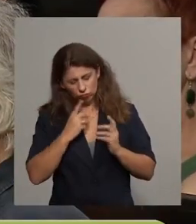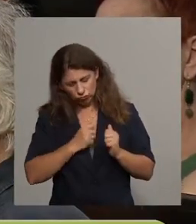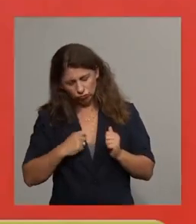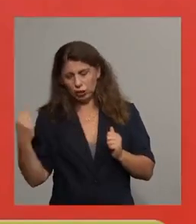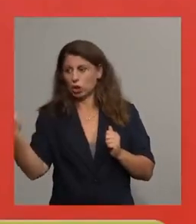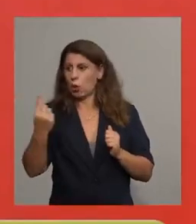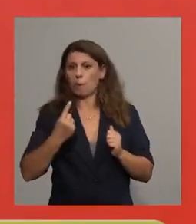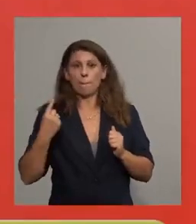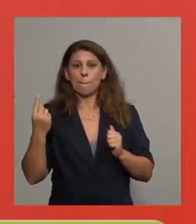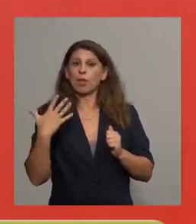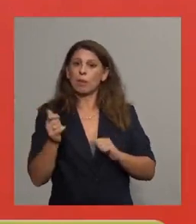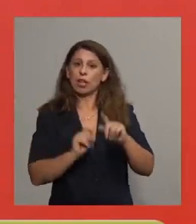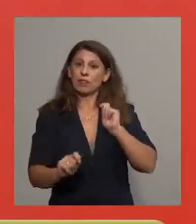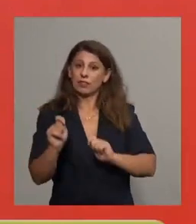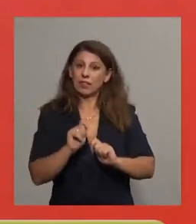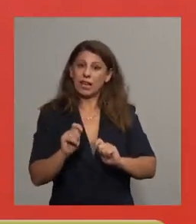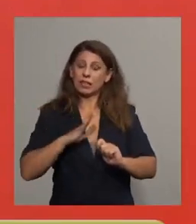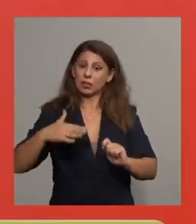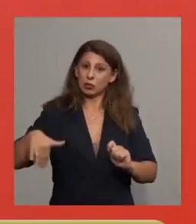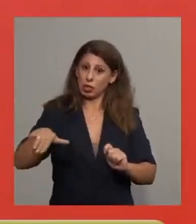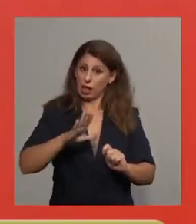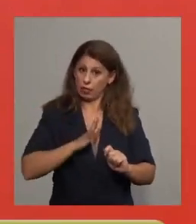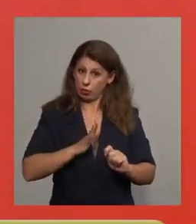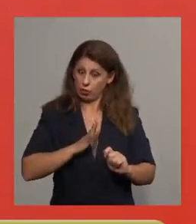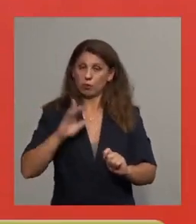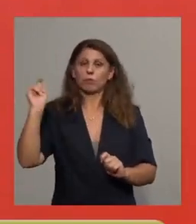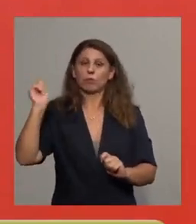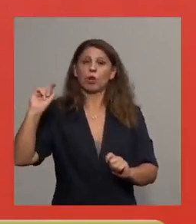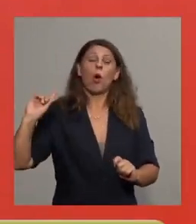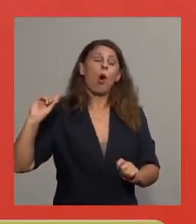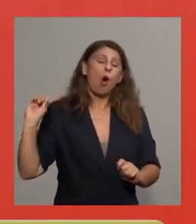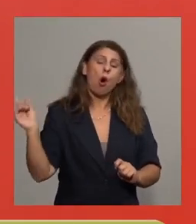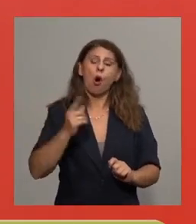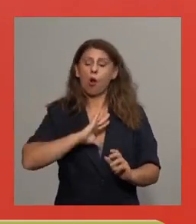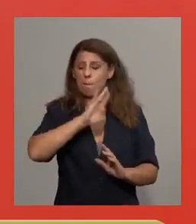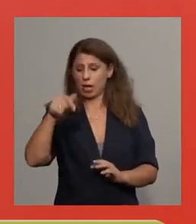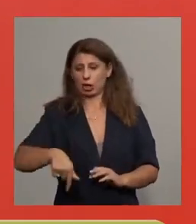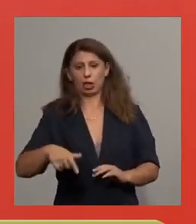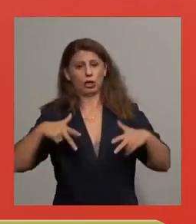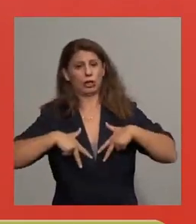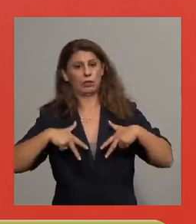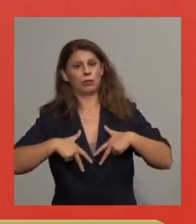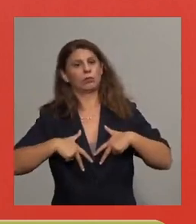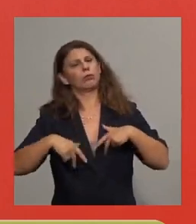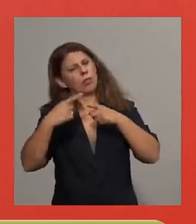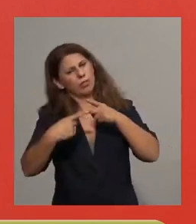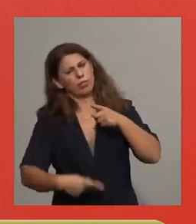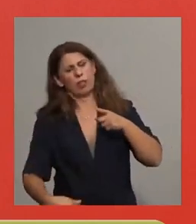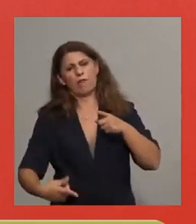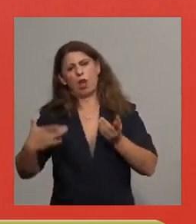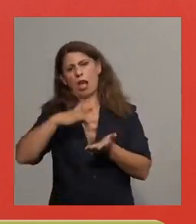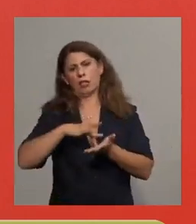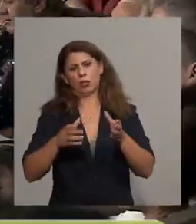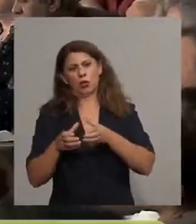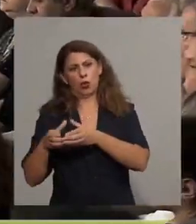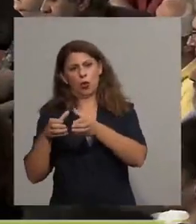τοπίο που έχει δημιουργήσει για το λαό η πολιτική όλων των μέχρι σήμερα κυβερνήσεων των διαφόρων αστικών